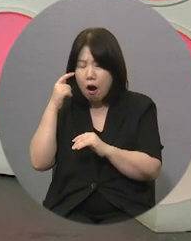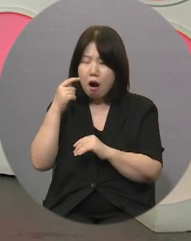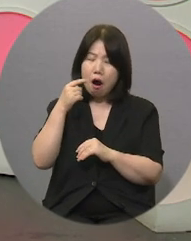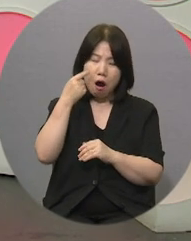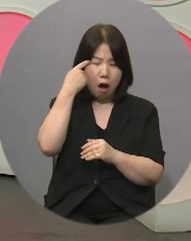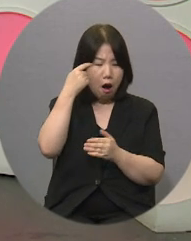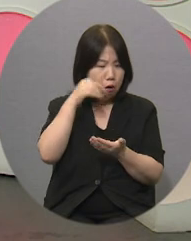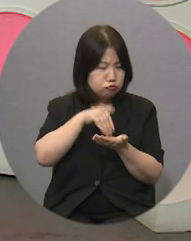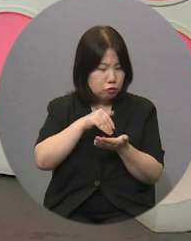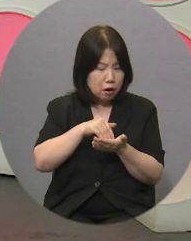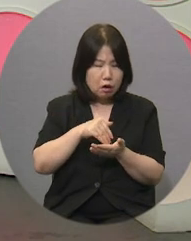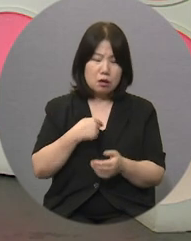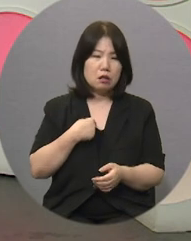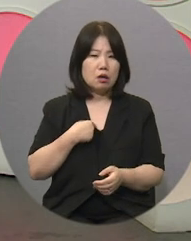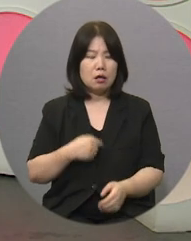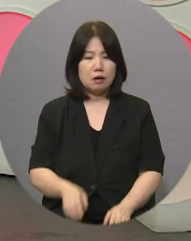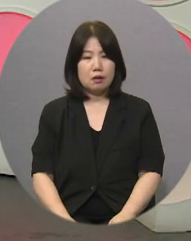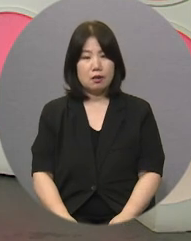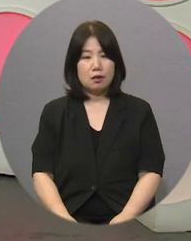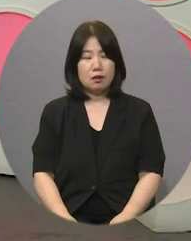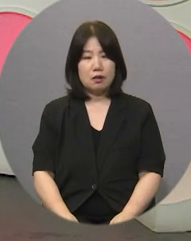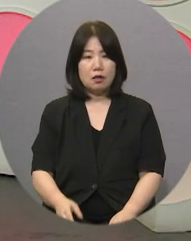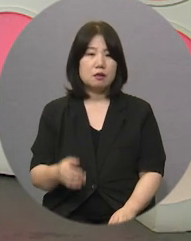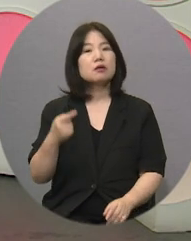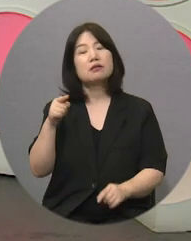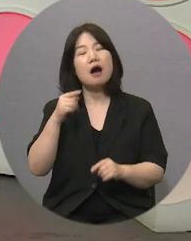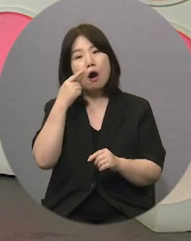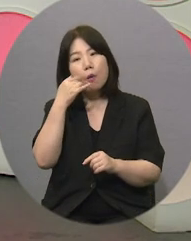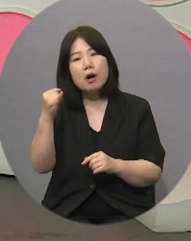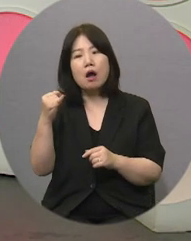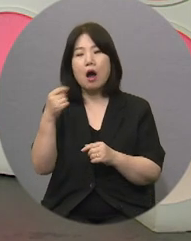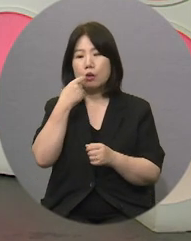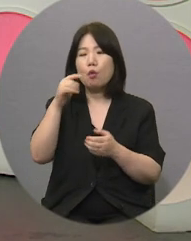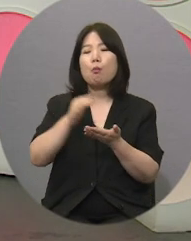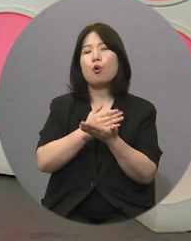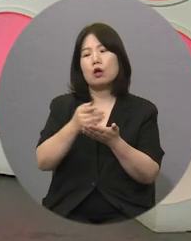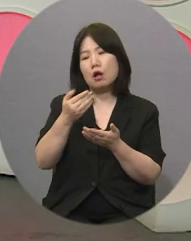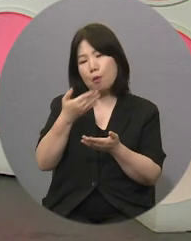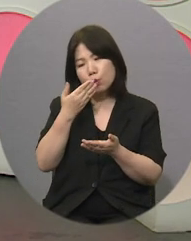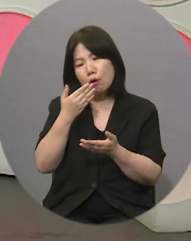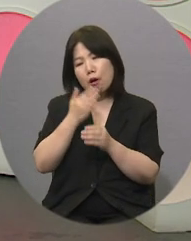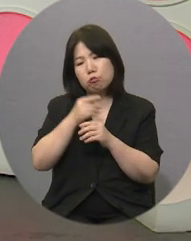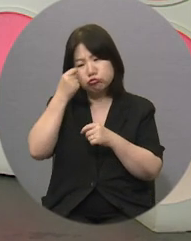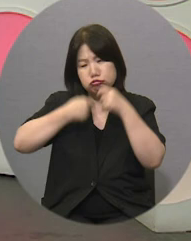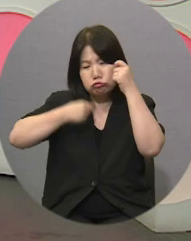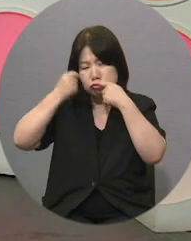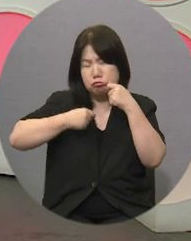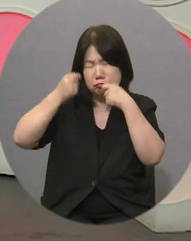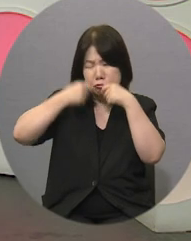그날 엄마와 떡볶이를 먹다 그대로 엄마 품에 안겨 엉엉 울고 말았습니다.